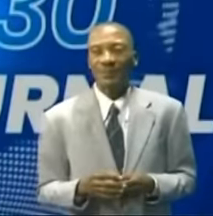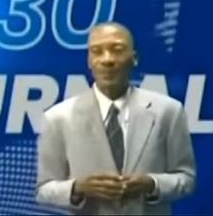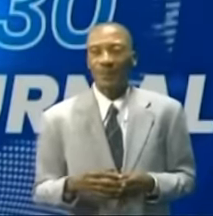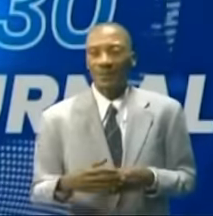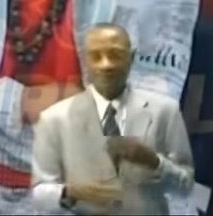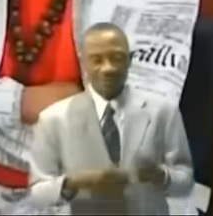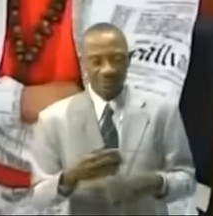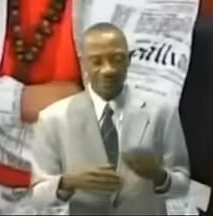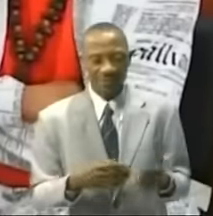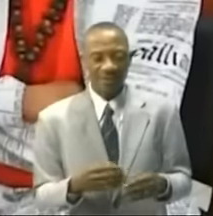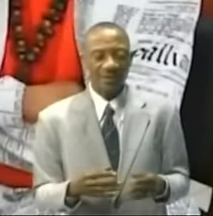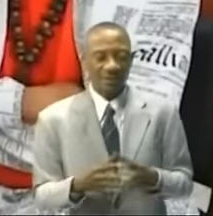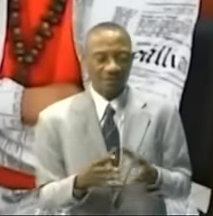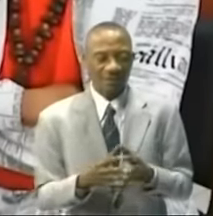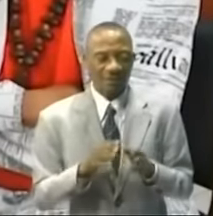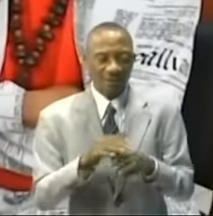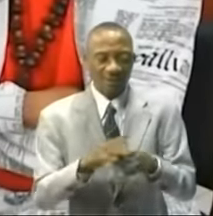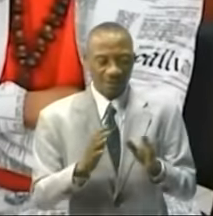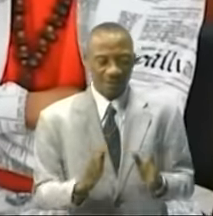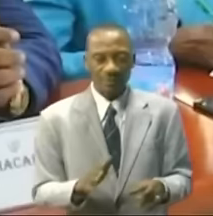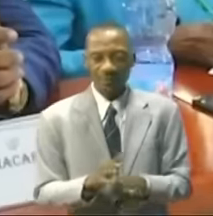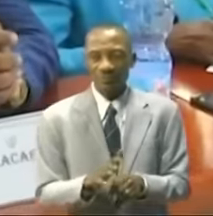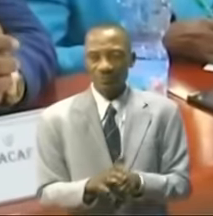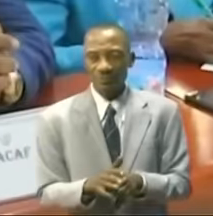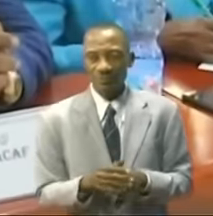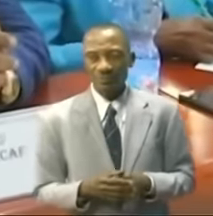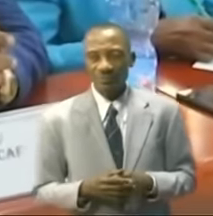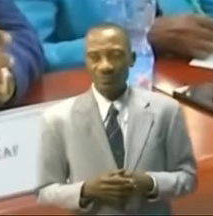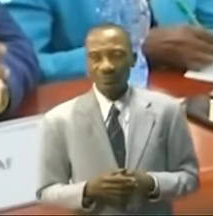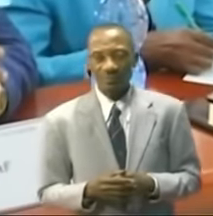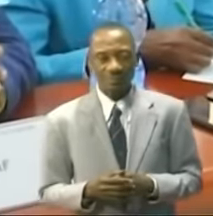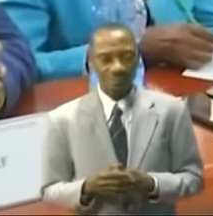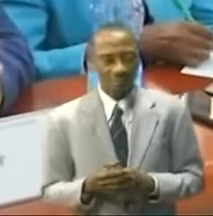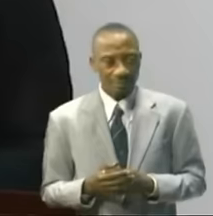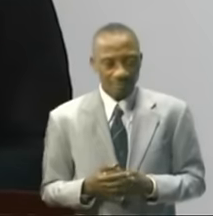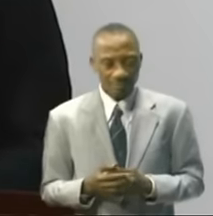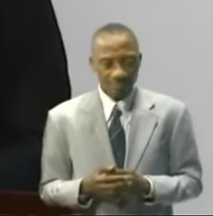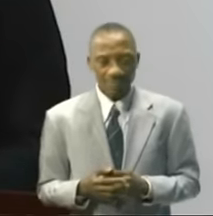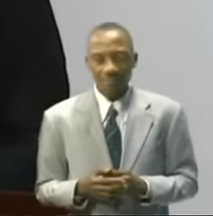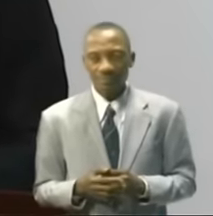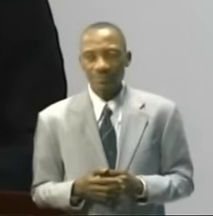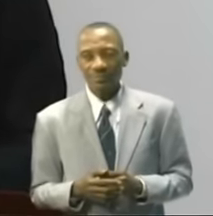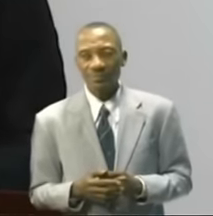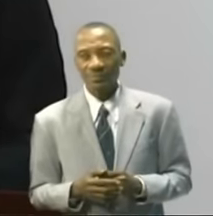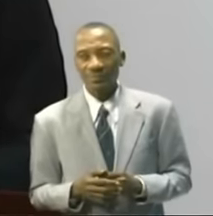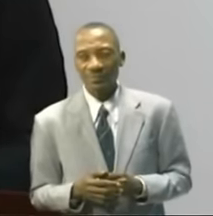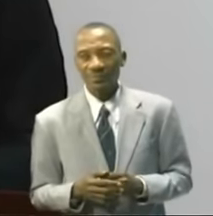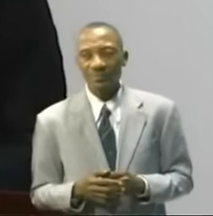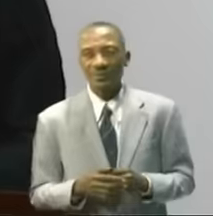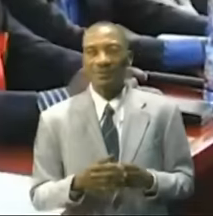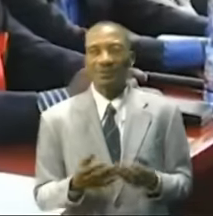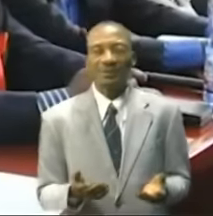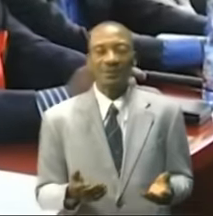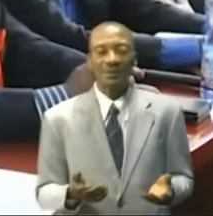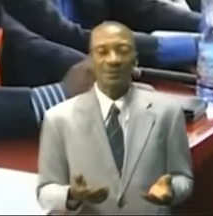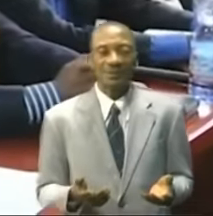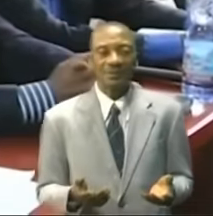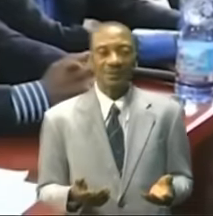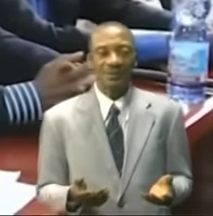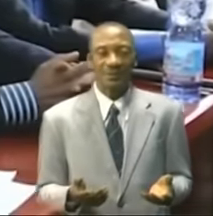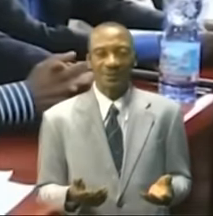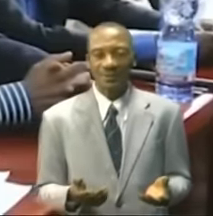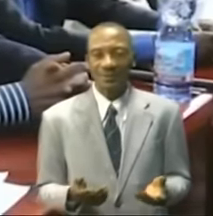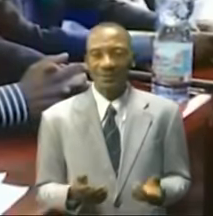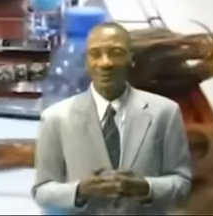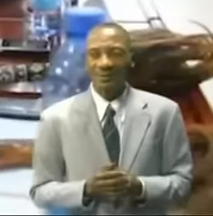Makoutima. Remettre de l'ordre, la stabilité dans les entités coutumières et également les respects de lois et des